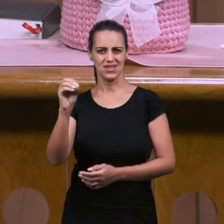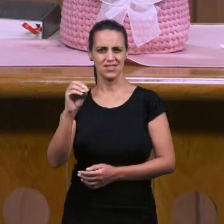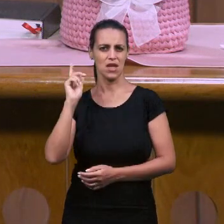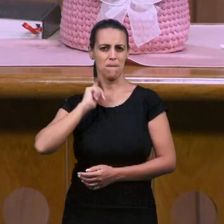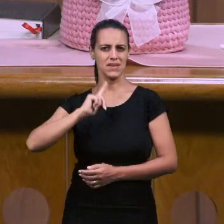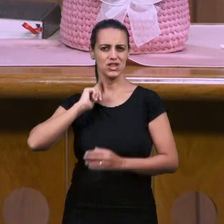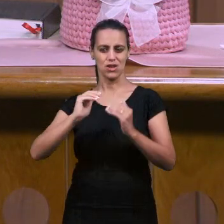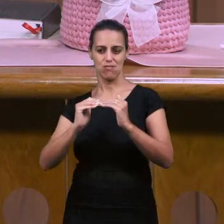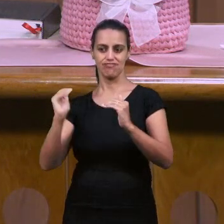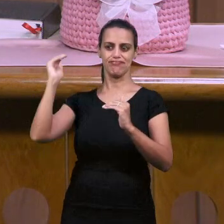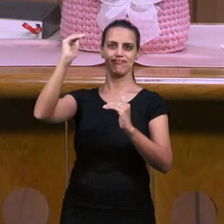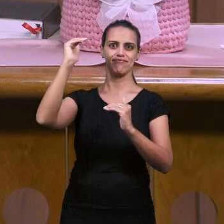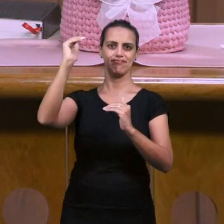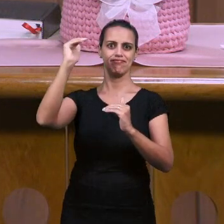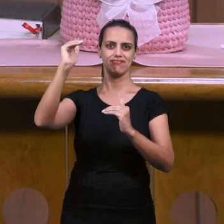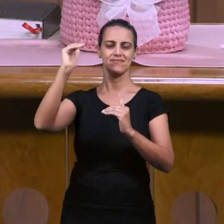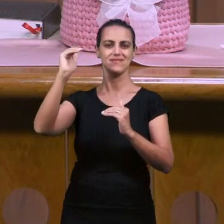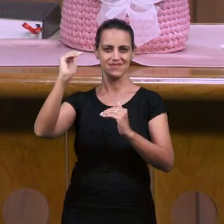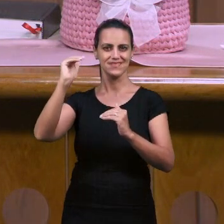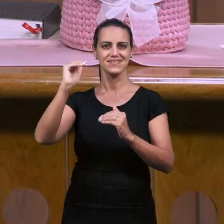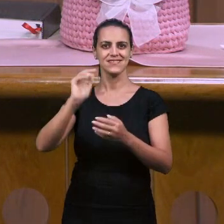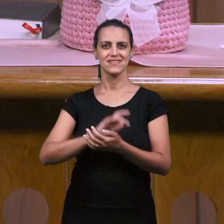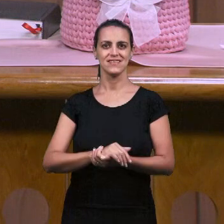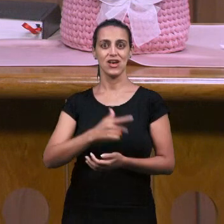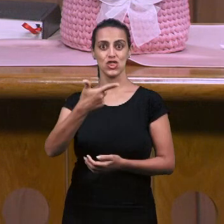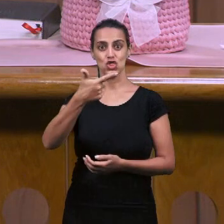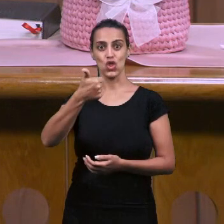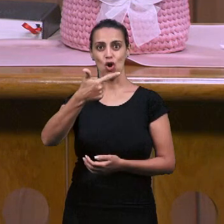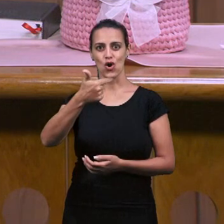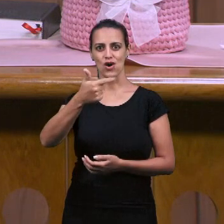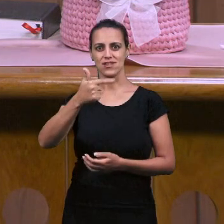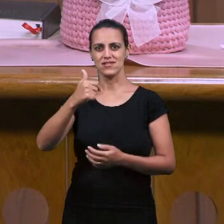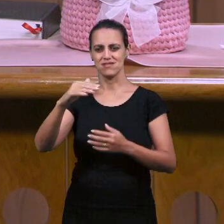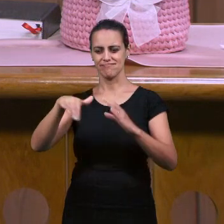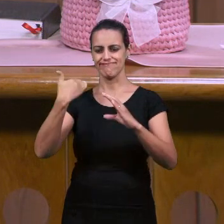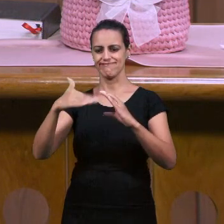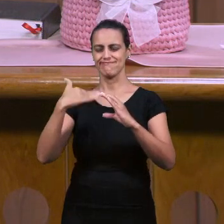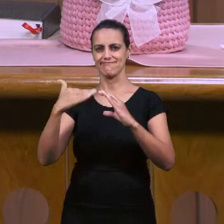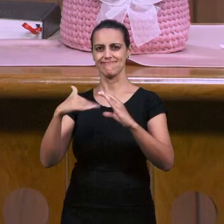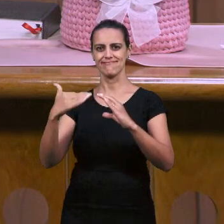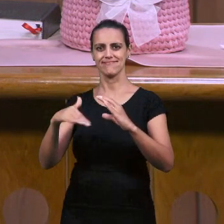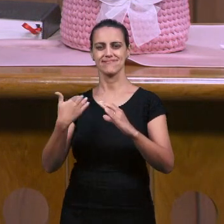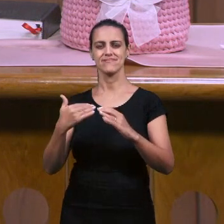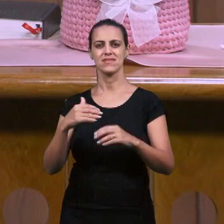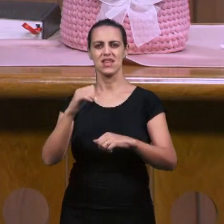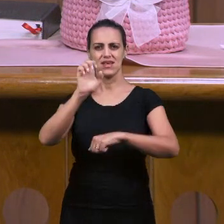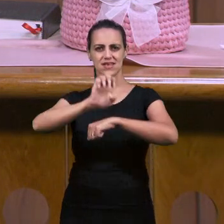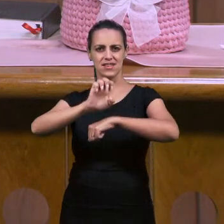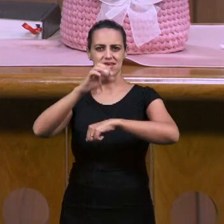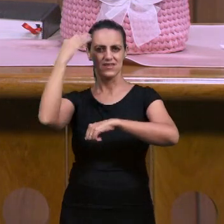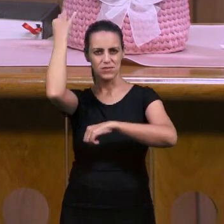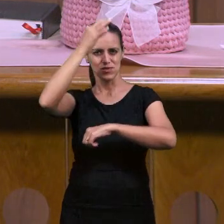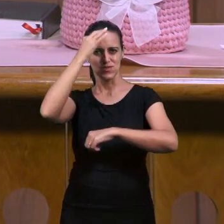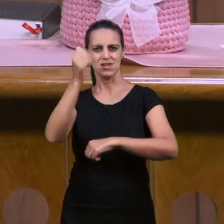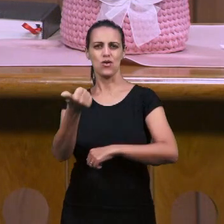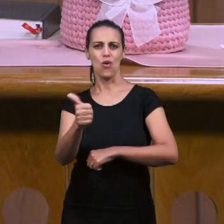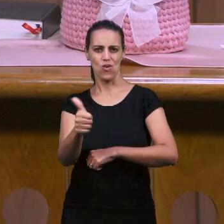dépassé le Espírito Santo avec 12 participations, le Espírito Santo 11.